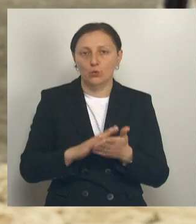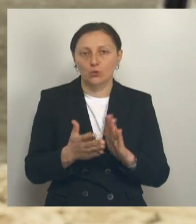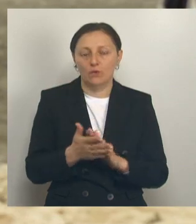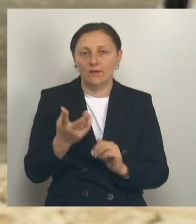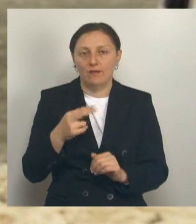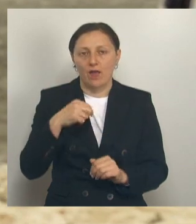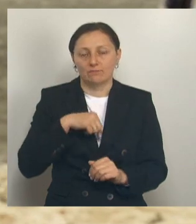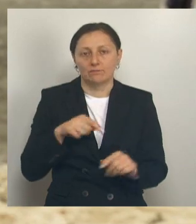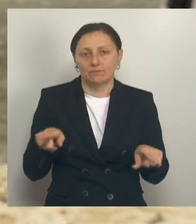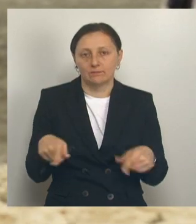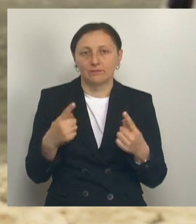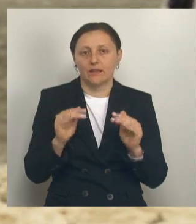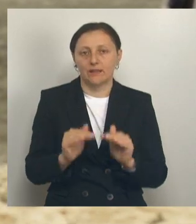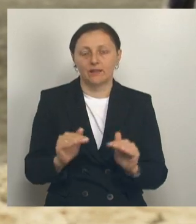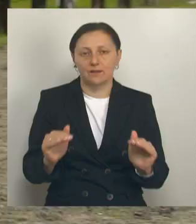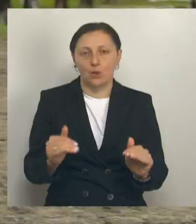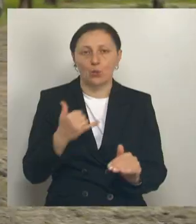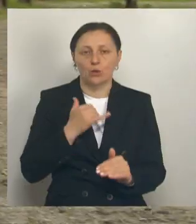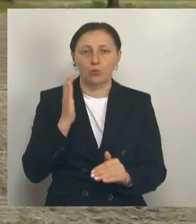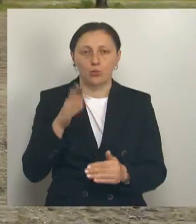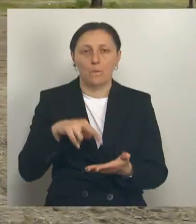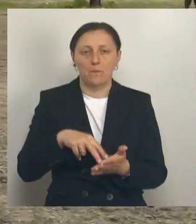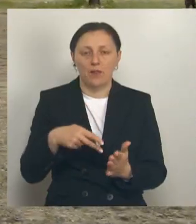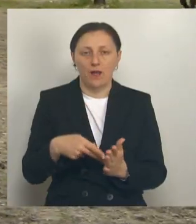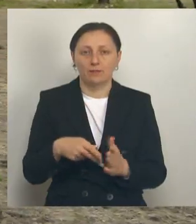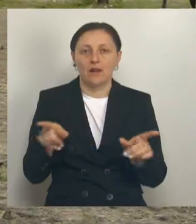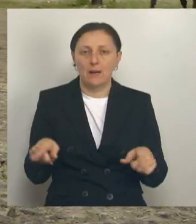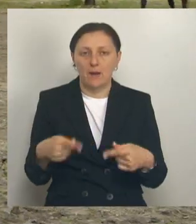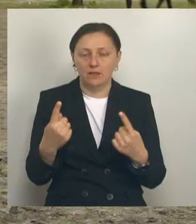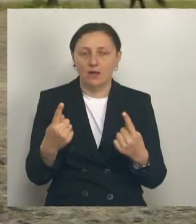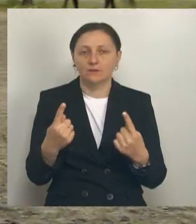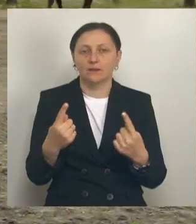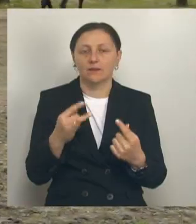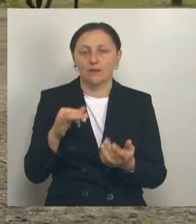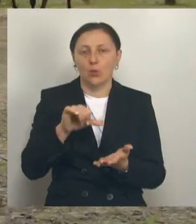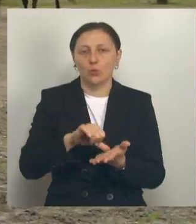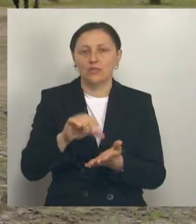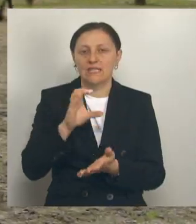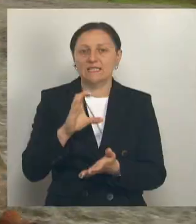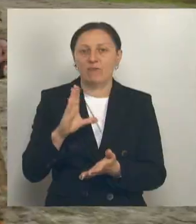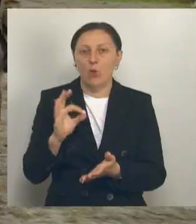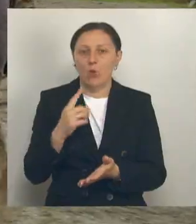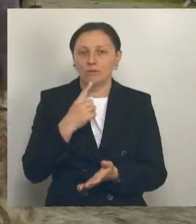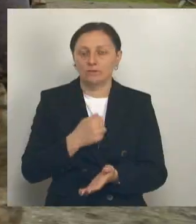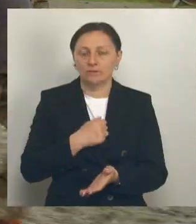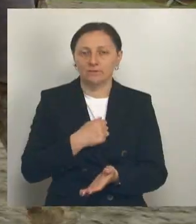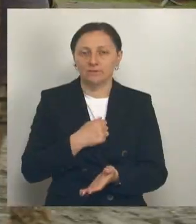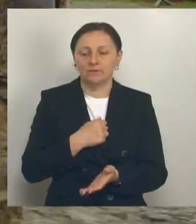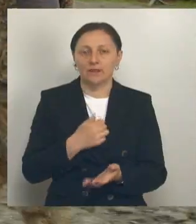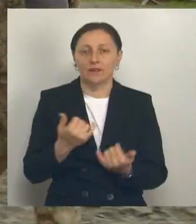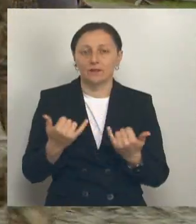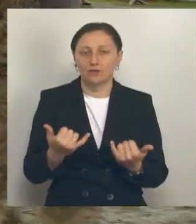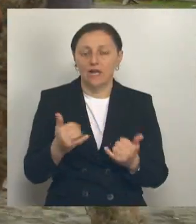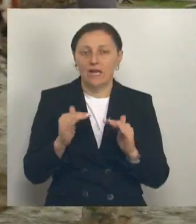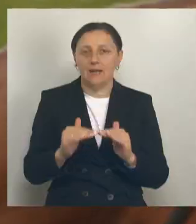реабилитации детей у нас в планах реабилитации и участников своего перспективе а в этот раз